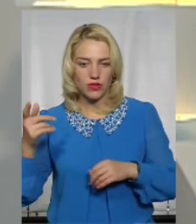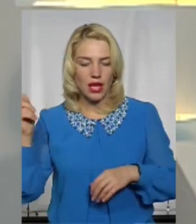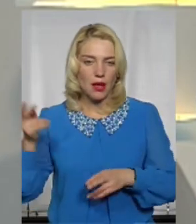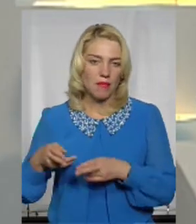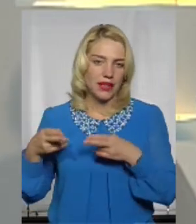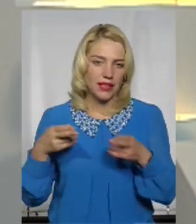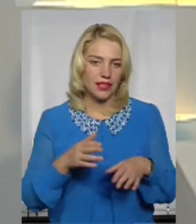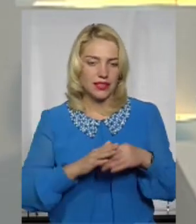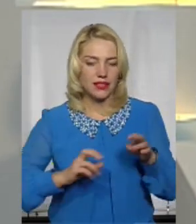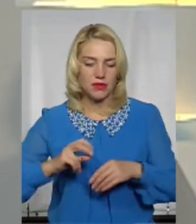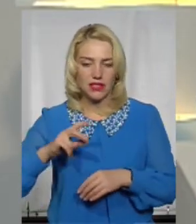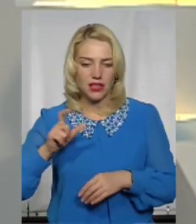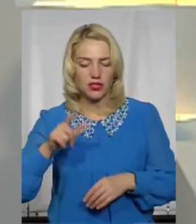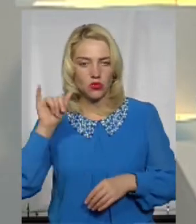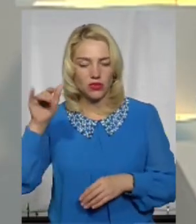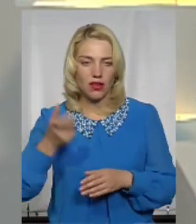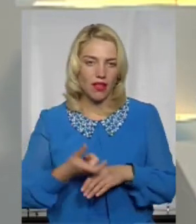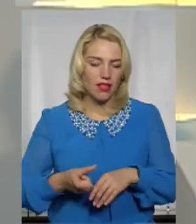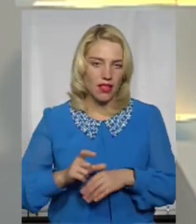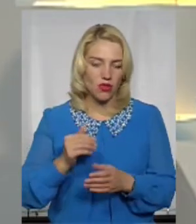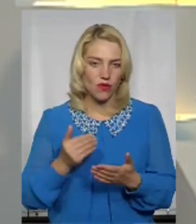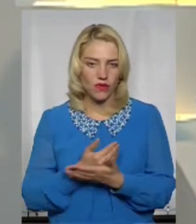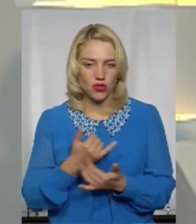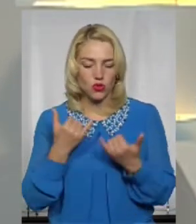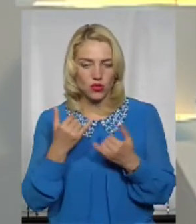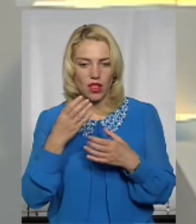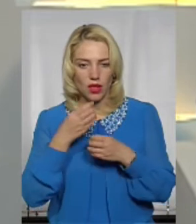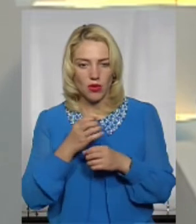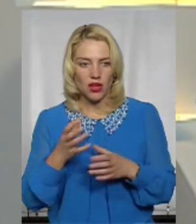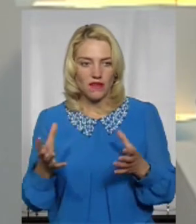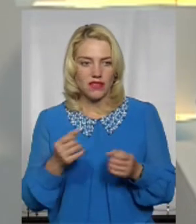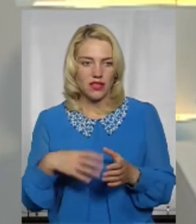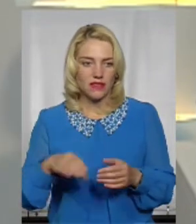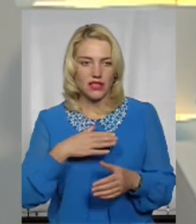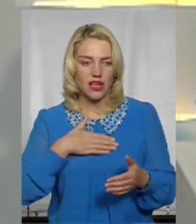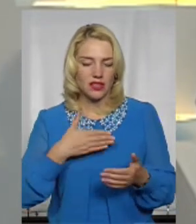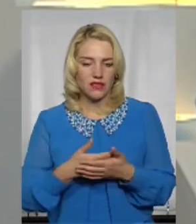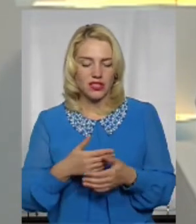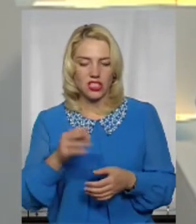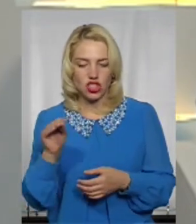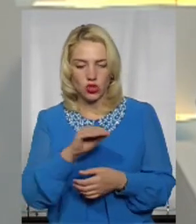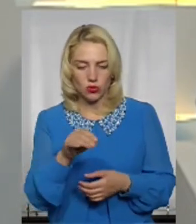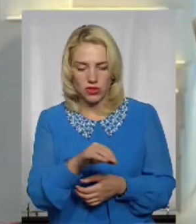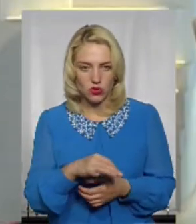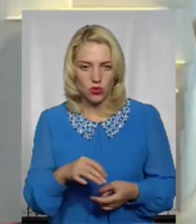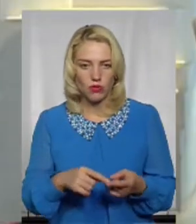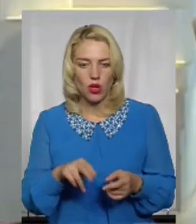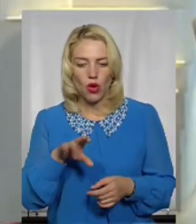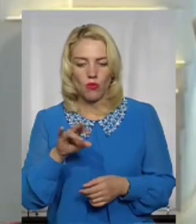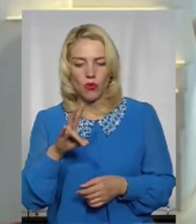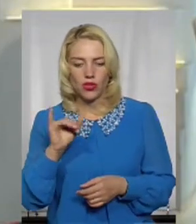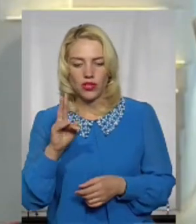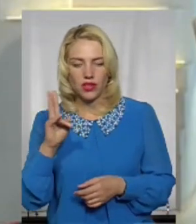саме найновіша, найсучасніша лабораторія. Вони взяли всіх активістів Житомирської області,